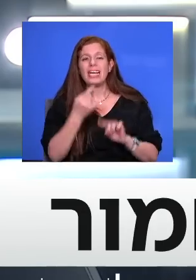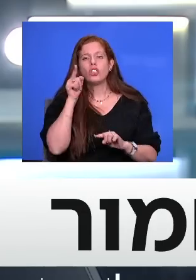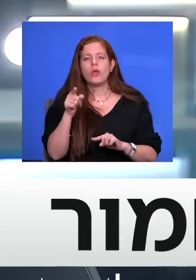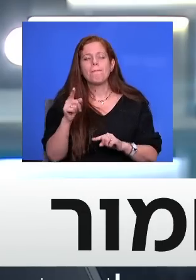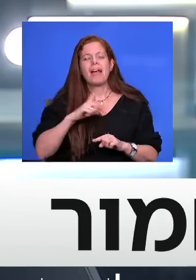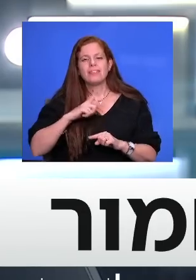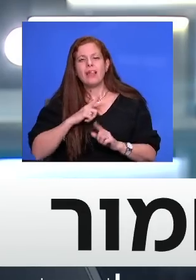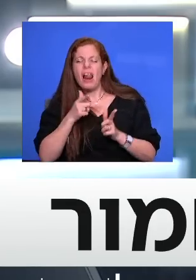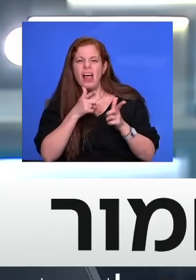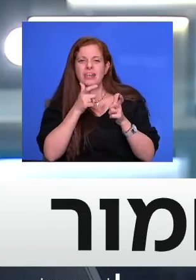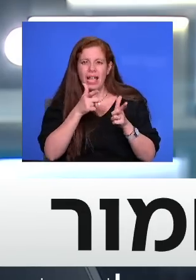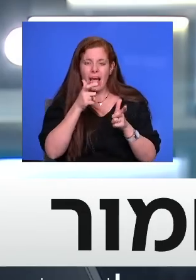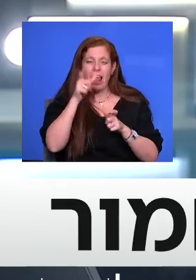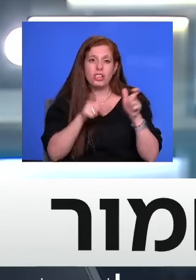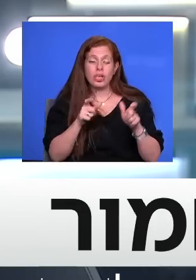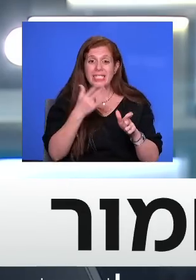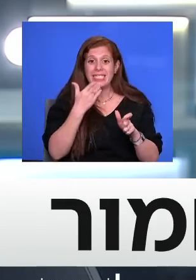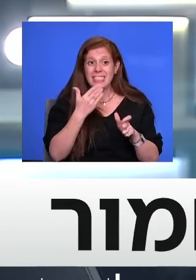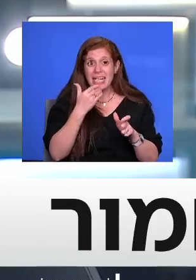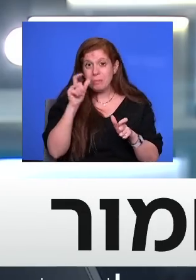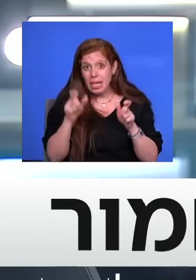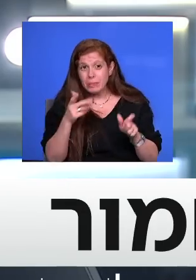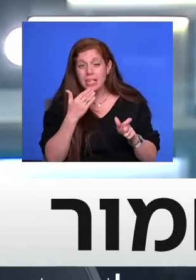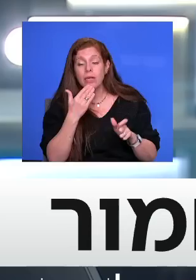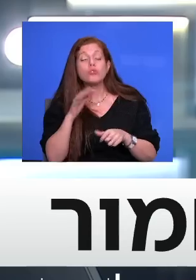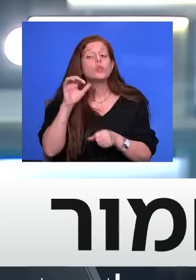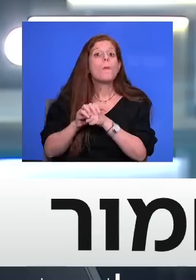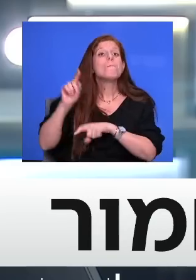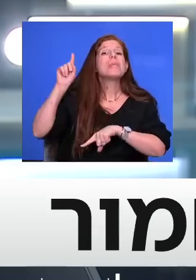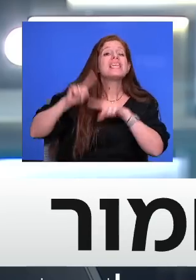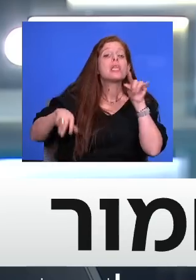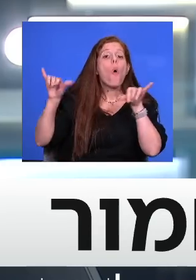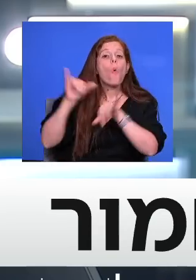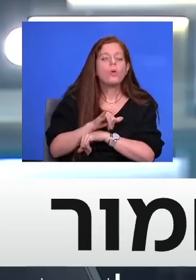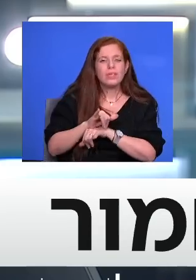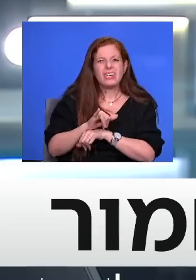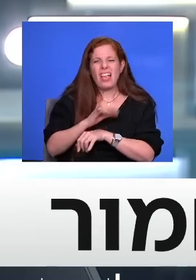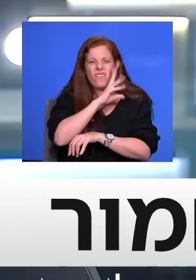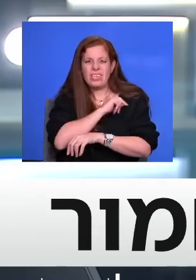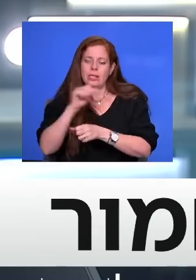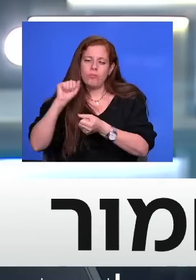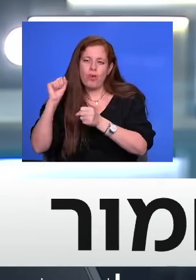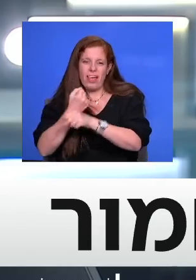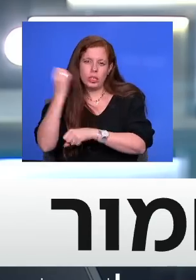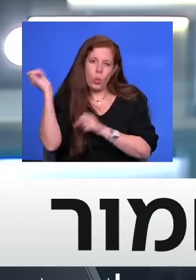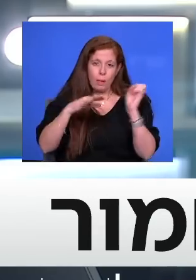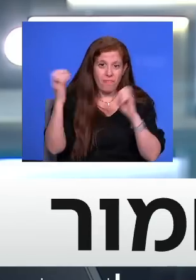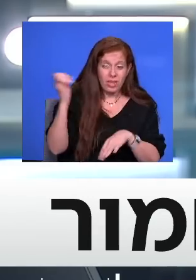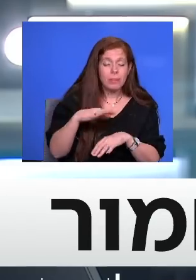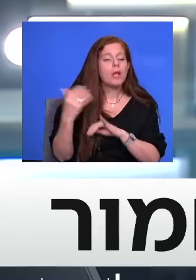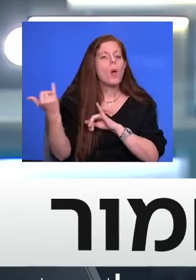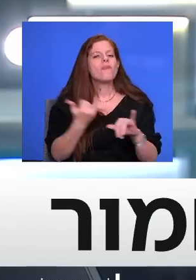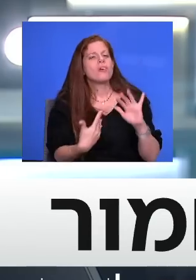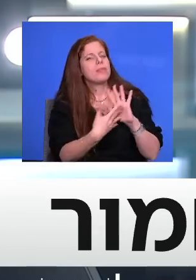אנשי ביטחון ישראלים שזוהו בטעות כמיידי אבנים פלסטינים, אנחנו מביאים הערב את ממצאי התחקיר הזה שמעלים שורה